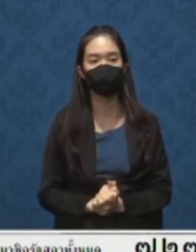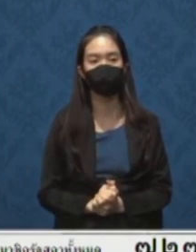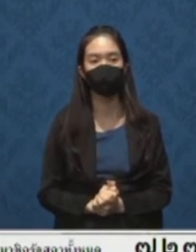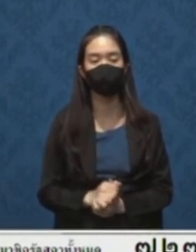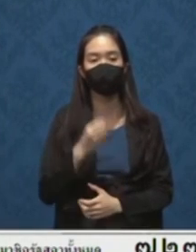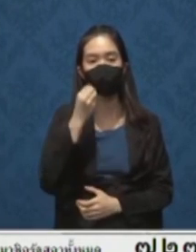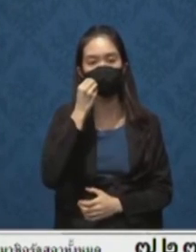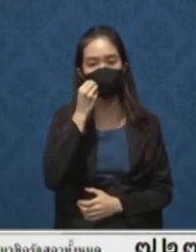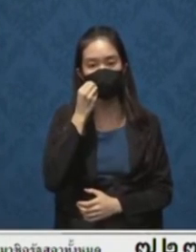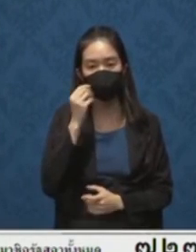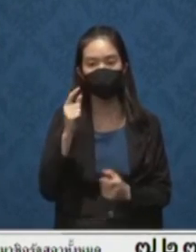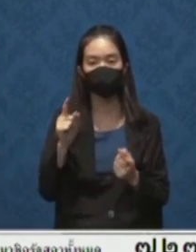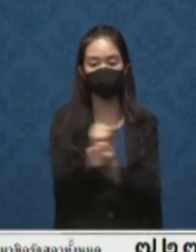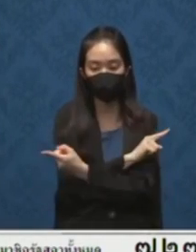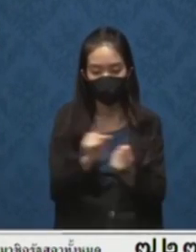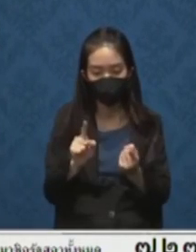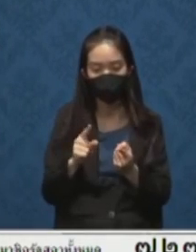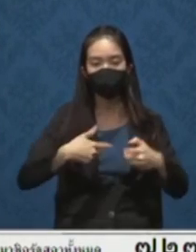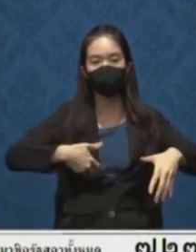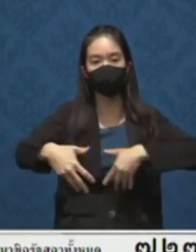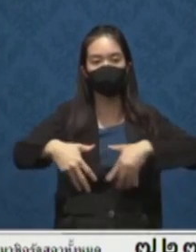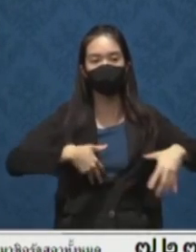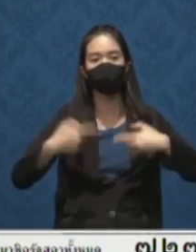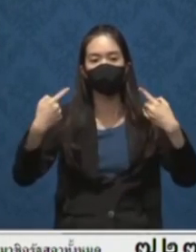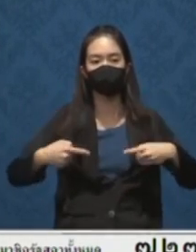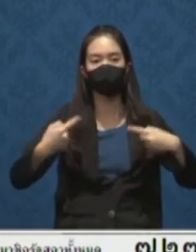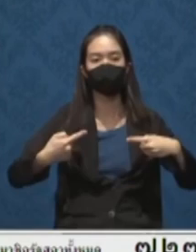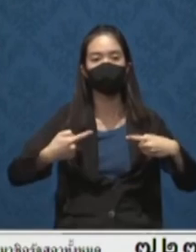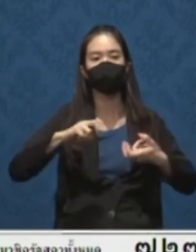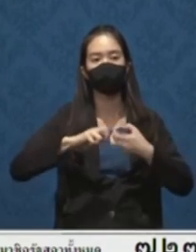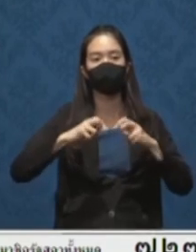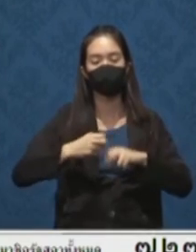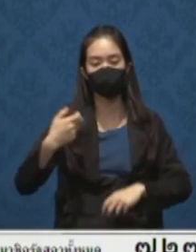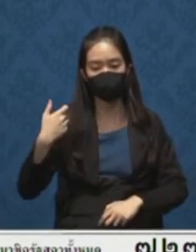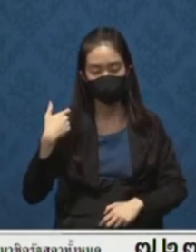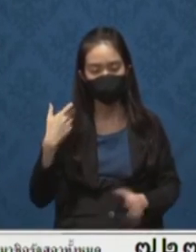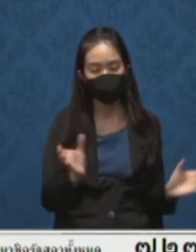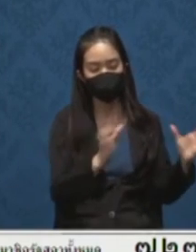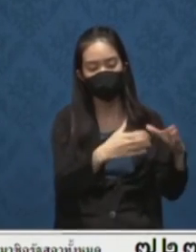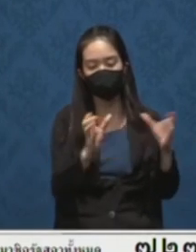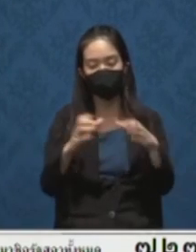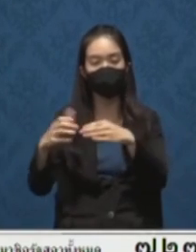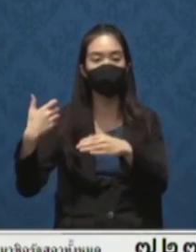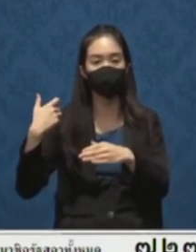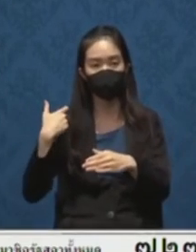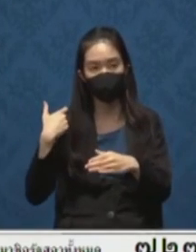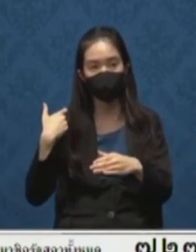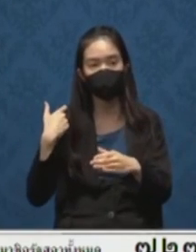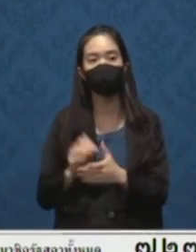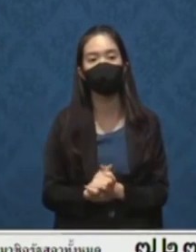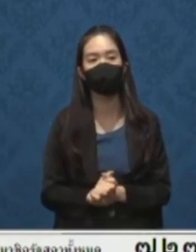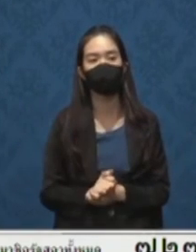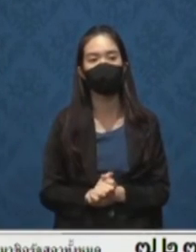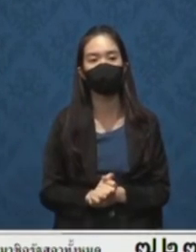ที่บ้านเมืองขัดแยงแตกแยกกันแบ่งฟักแ่งฝ่ายจนเกิดมีการ